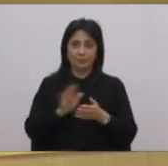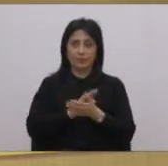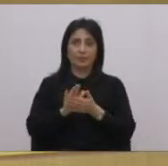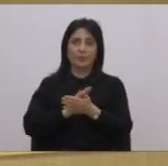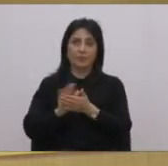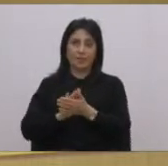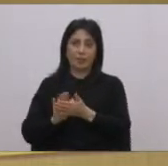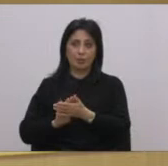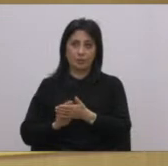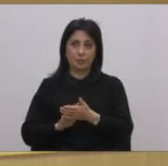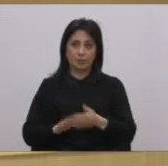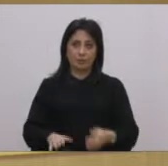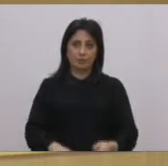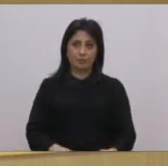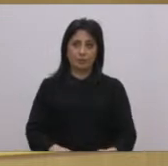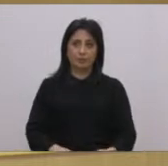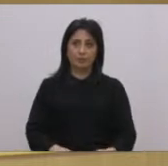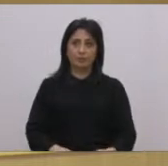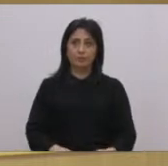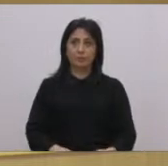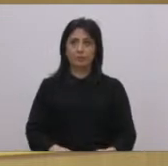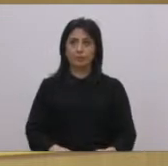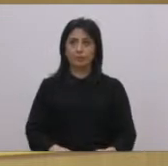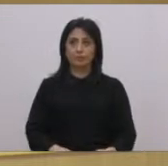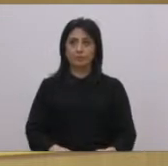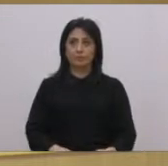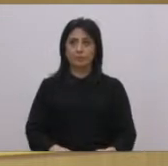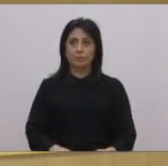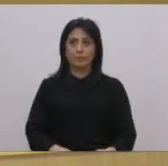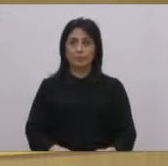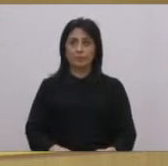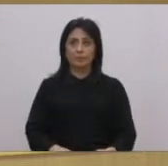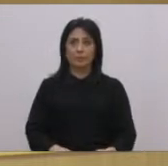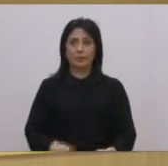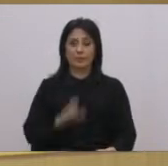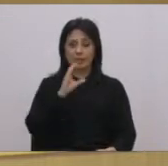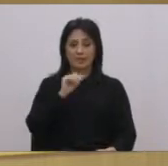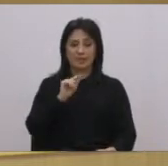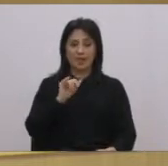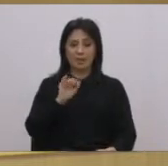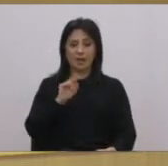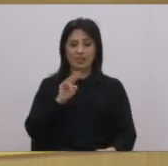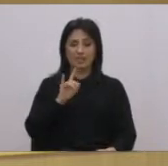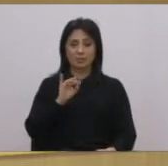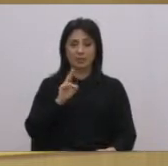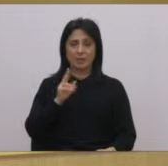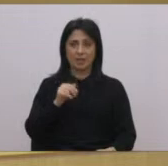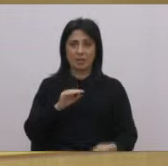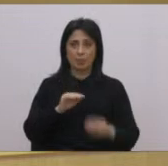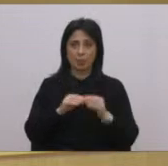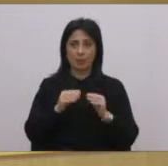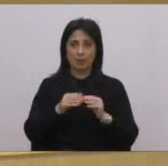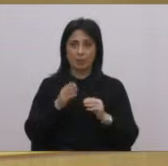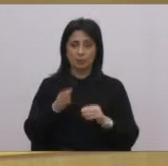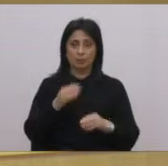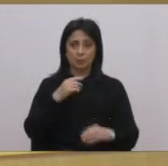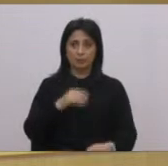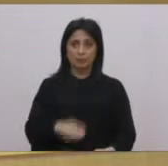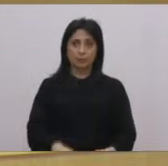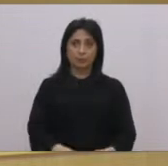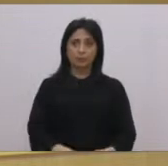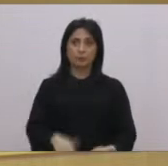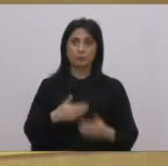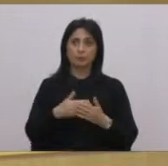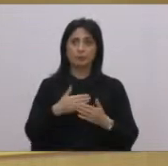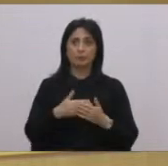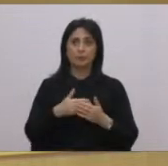წყლის ბუნებრივად დაწმენდა, ესე ვთქვათ. ასევე სტეფანწმინდის მიმართულება პრობლემური, სადაც